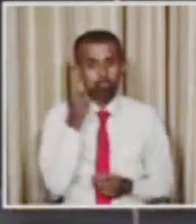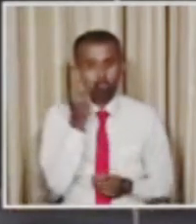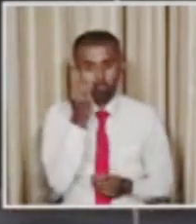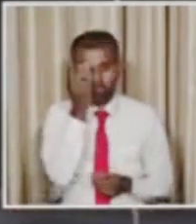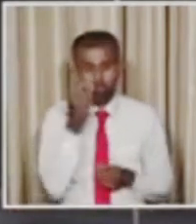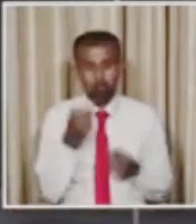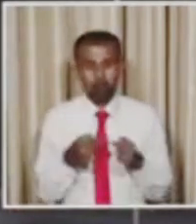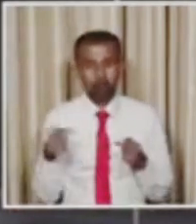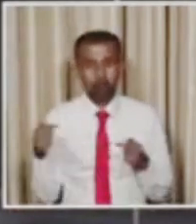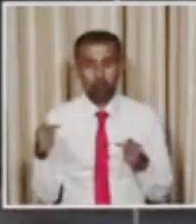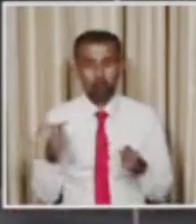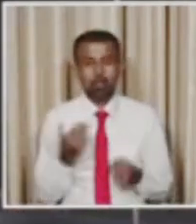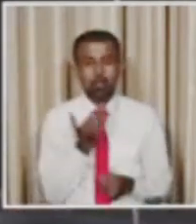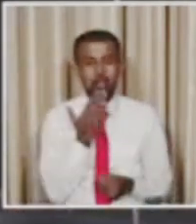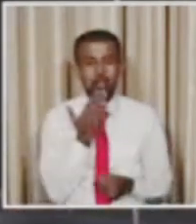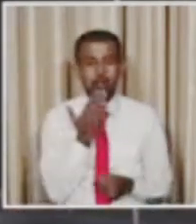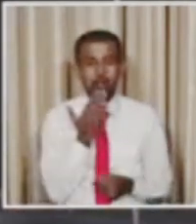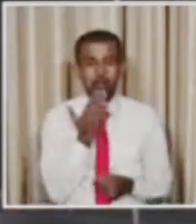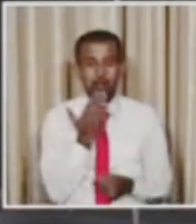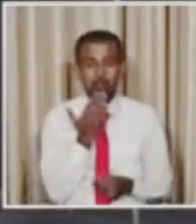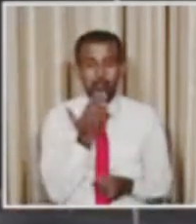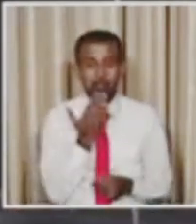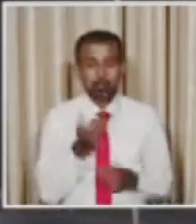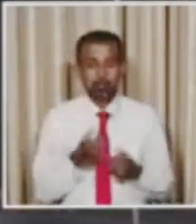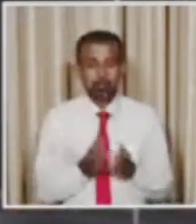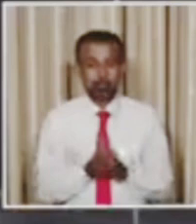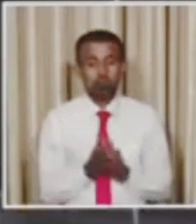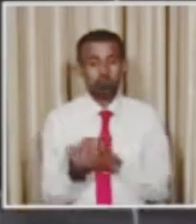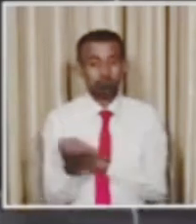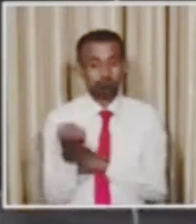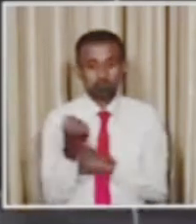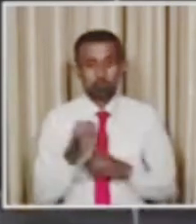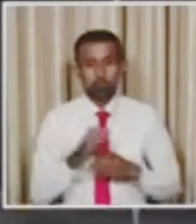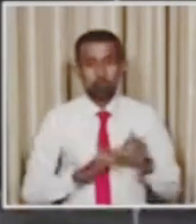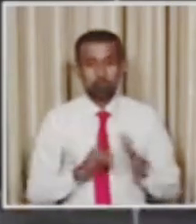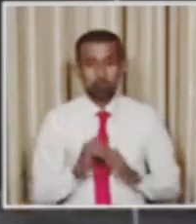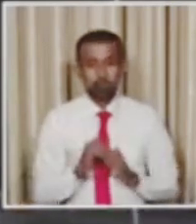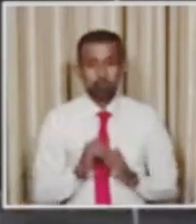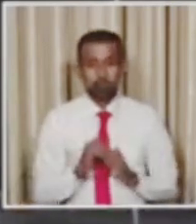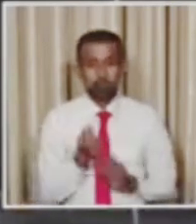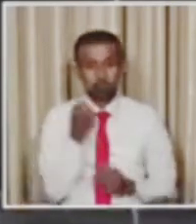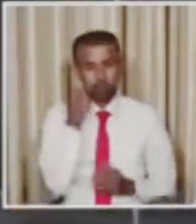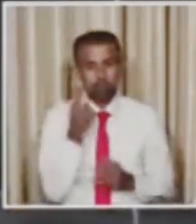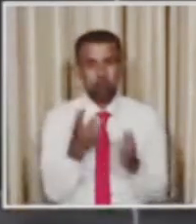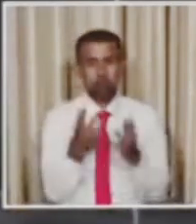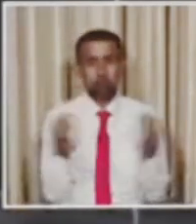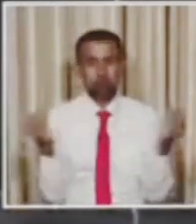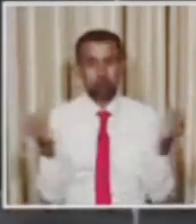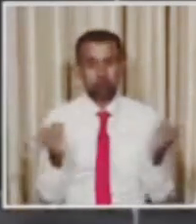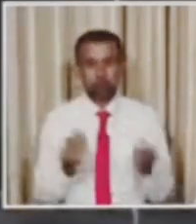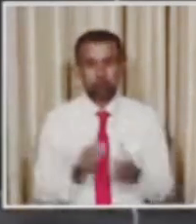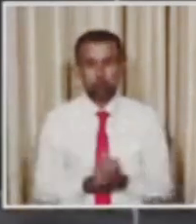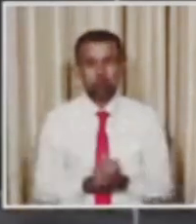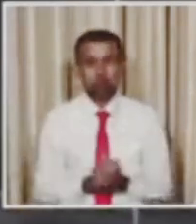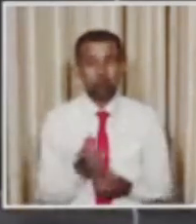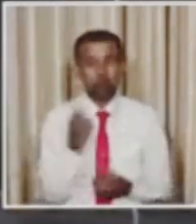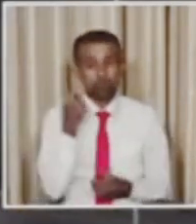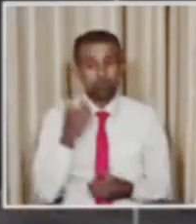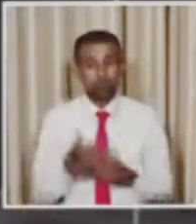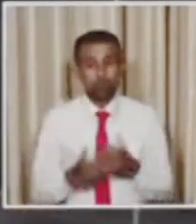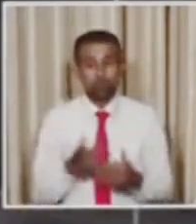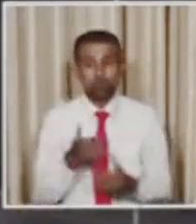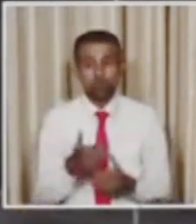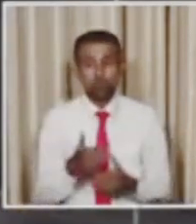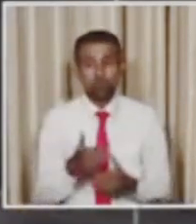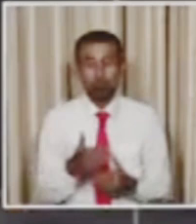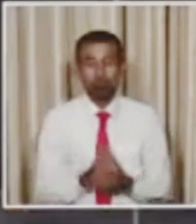විරුද්ධව. ඇමරිකා එක්සත් ජනපදය තමන්ගේ නිෂේධ බලය පාවිච්චි කරලා ඒ යෝජනා අකර්මණ්‍ය කරනවා, ඒ යෝජනා ක්‍රියාත්මක කරන්න බැරි